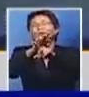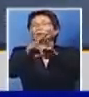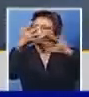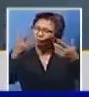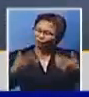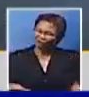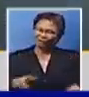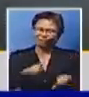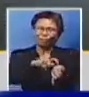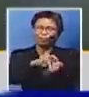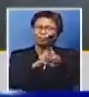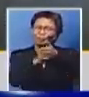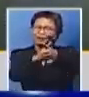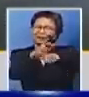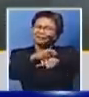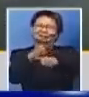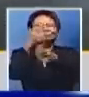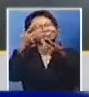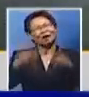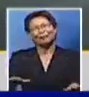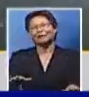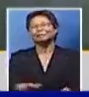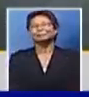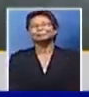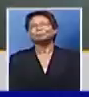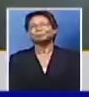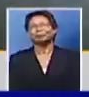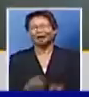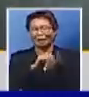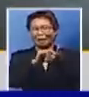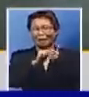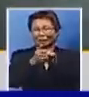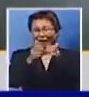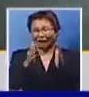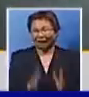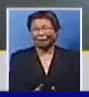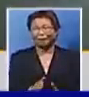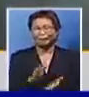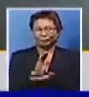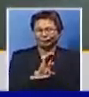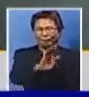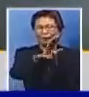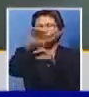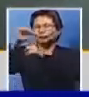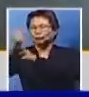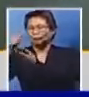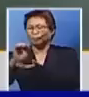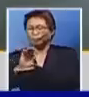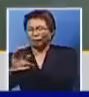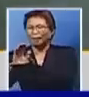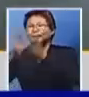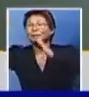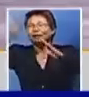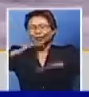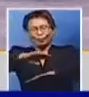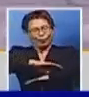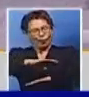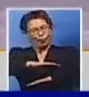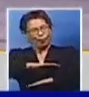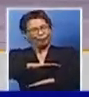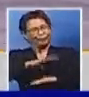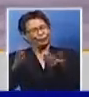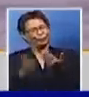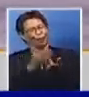berjaya siap mengikut tempoh ditetapkan. Sementara itu, Atlet Pelayaran dan Persatuan Pelayaran Malaysia berpuas hati dengan kemudahan